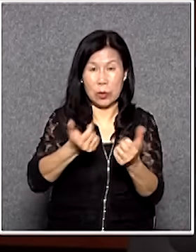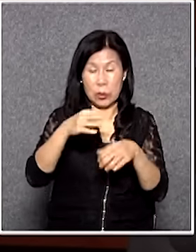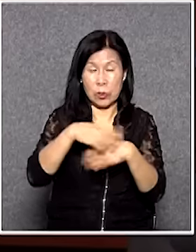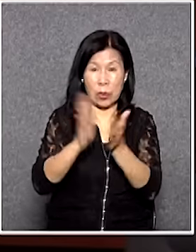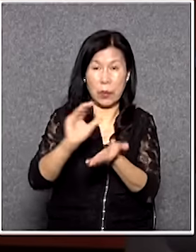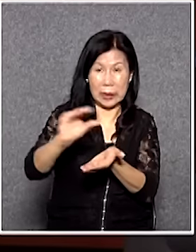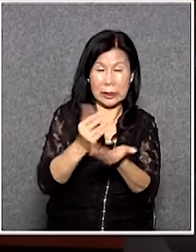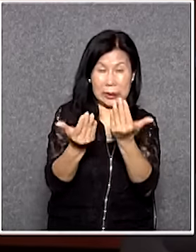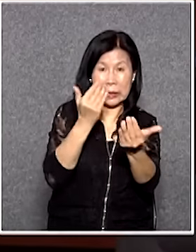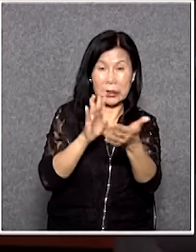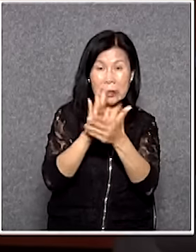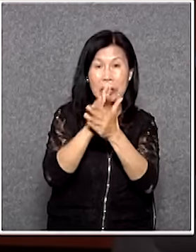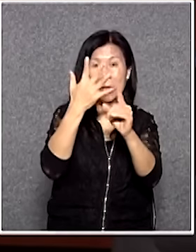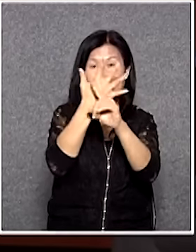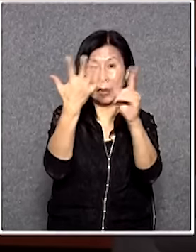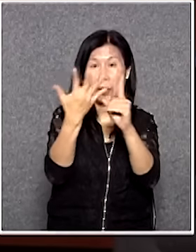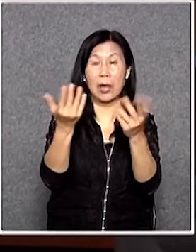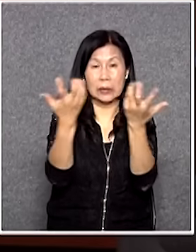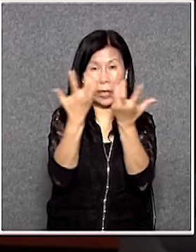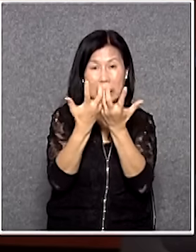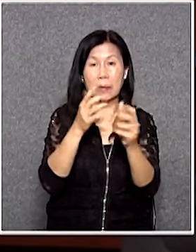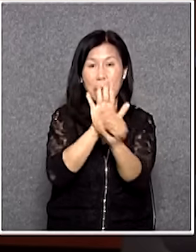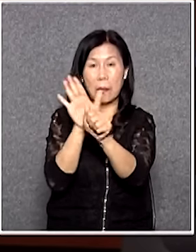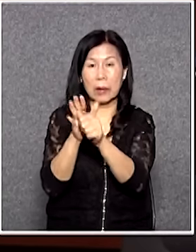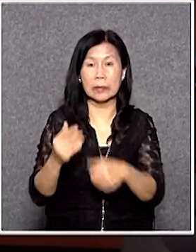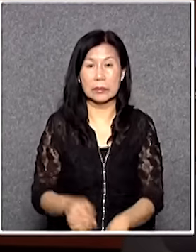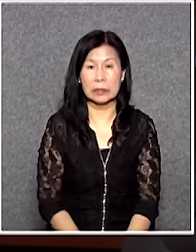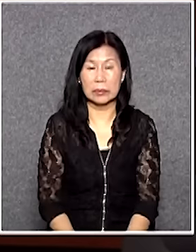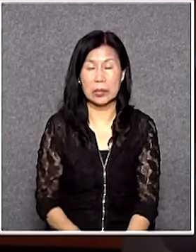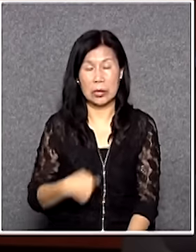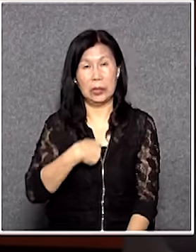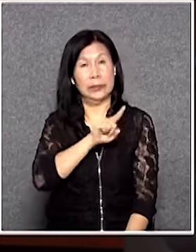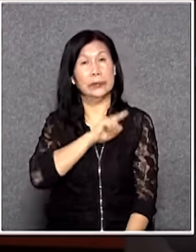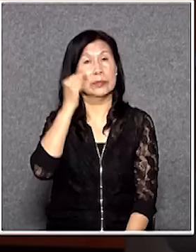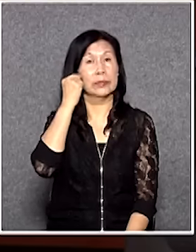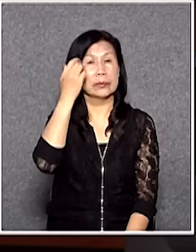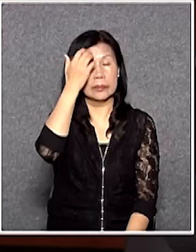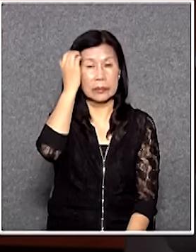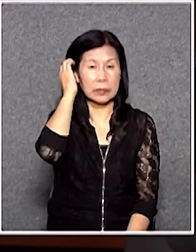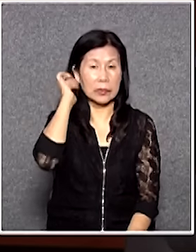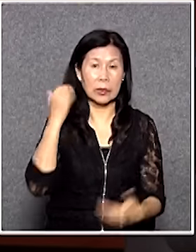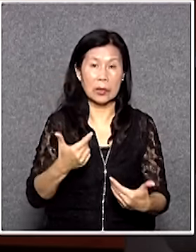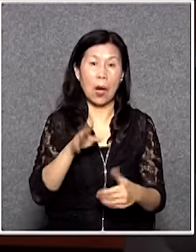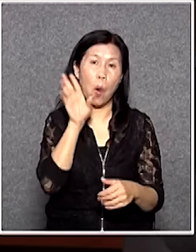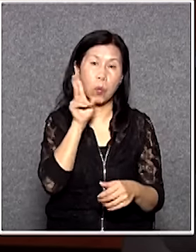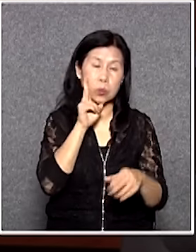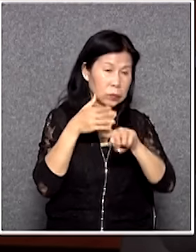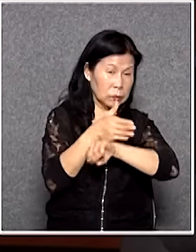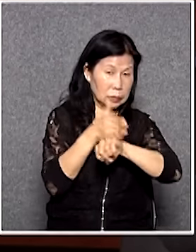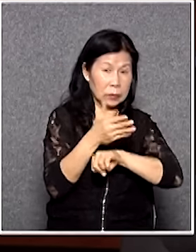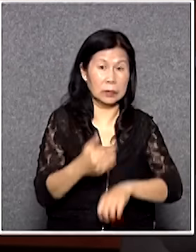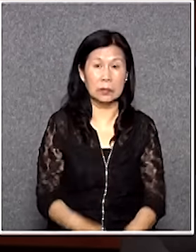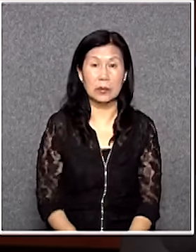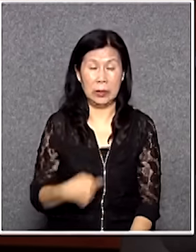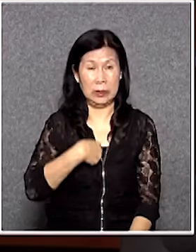前15年50歲那裡開始來計，是吧？所以呢，我就是這樣的，我覺得這個太遲，我的